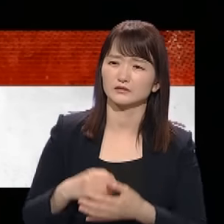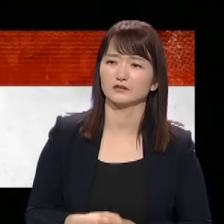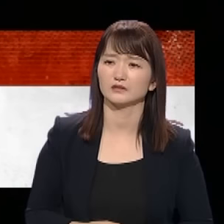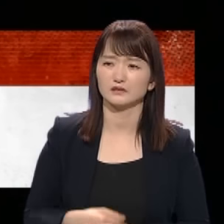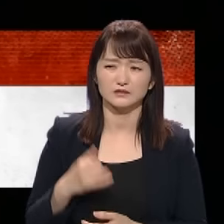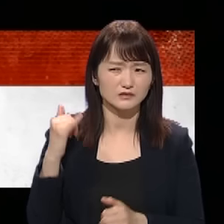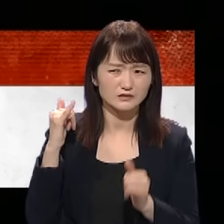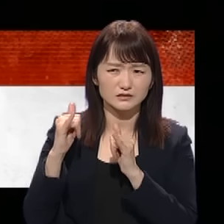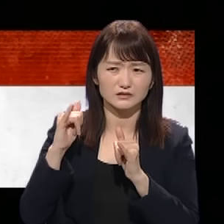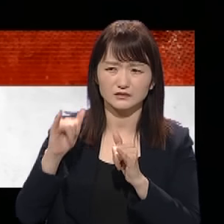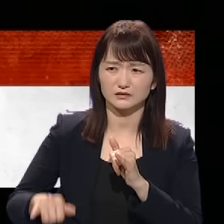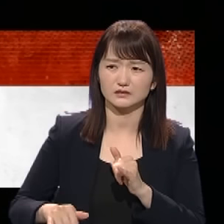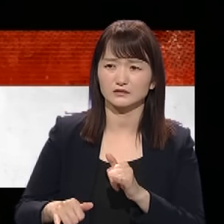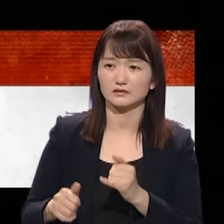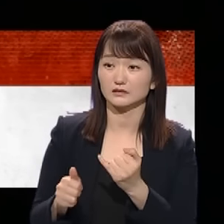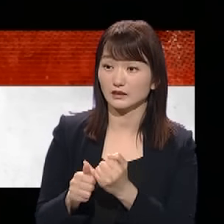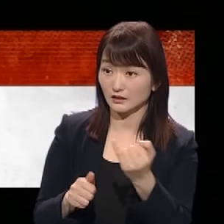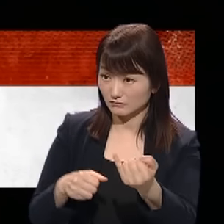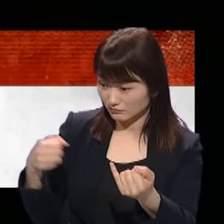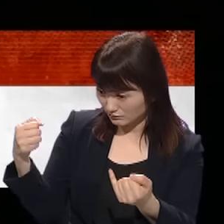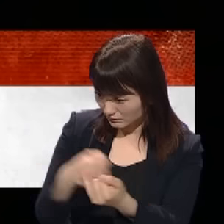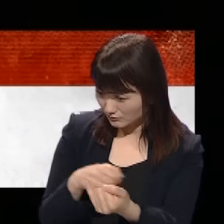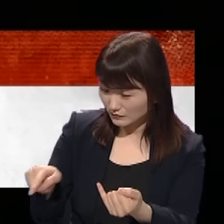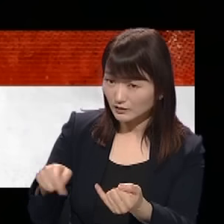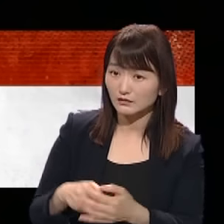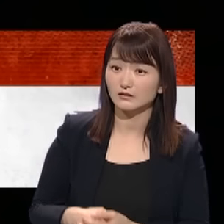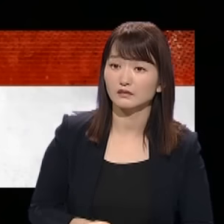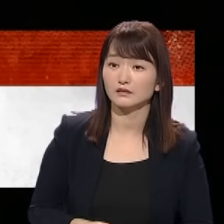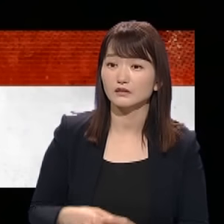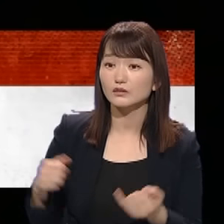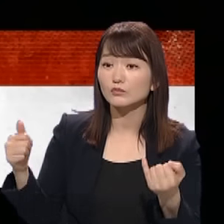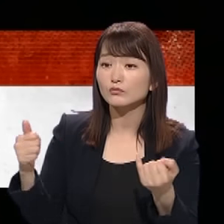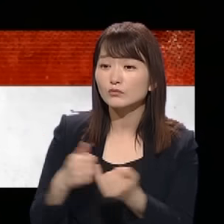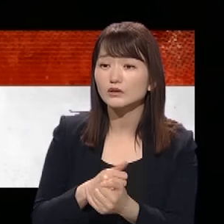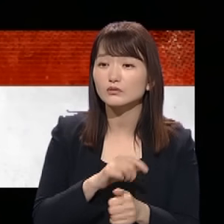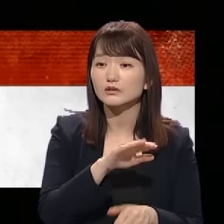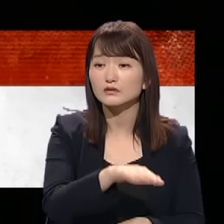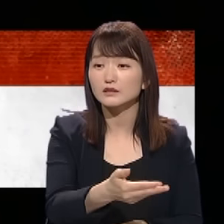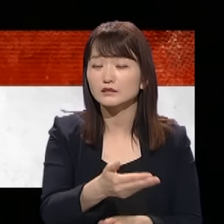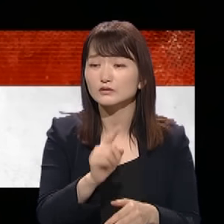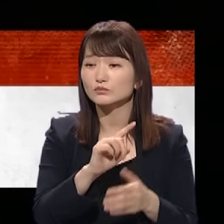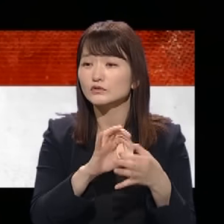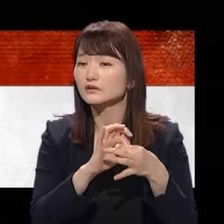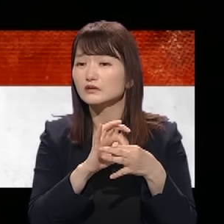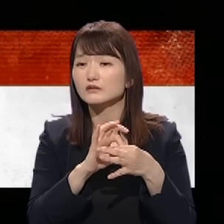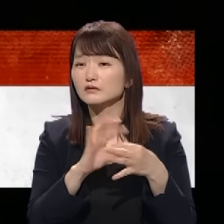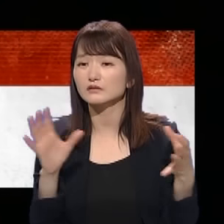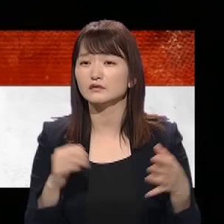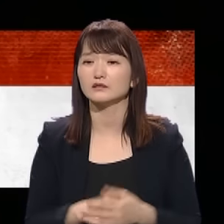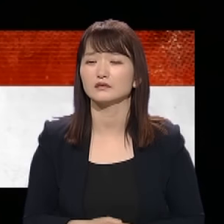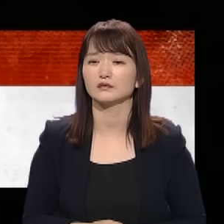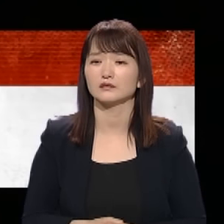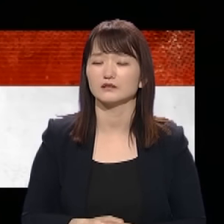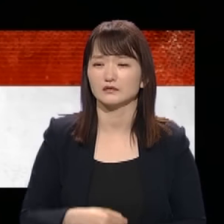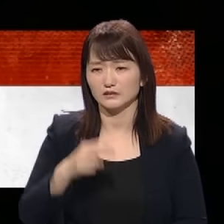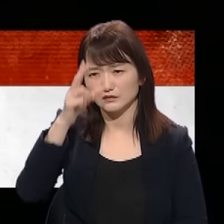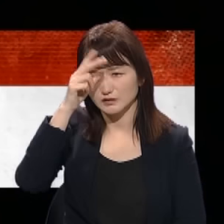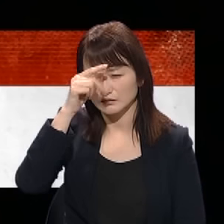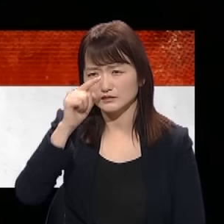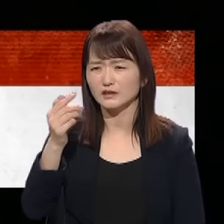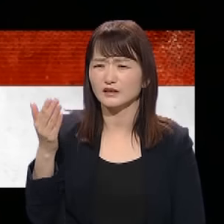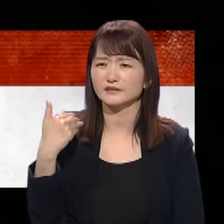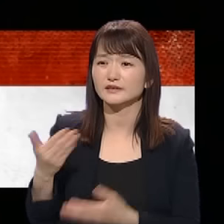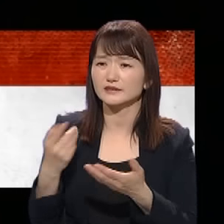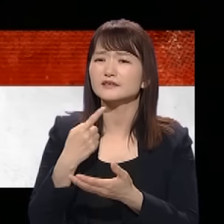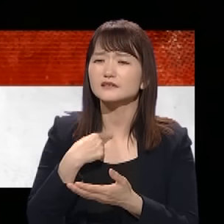아내분 폭행하셨잖아요. 폭행은 거죠, 그 당신하고 무슨 상관이? 아니, 나 끝내라고 그랬어. 시경에서 뭐 과거에 근무하신